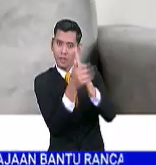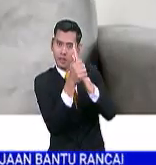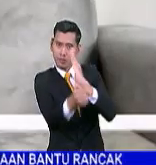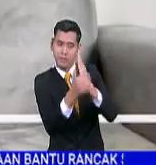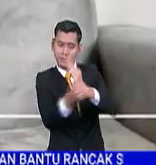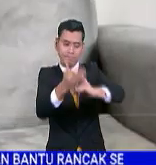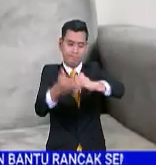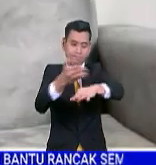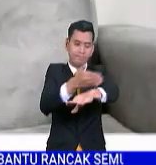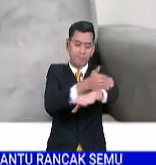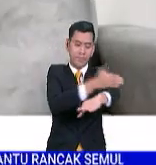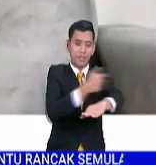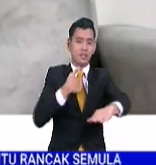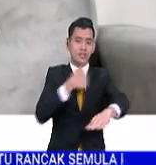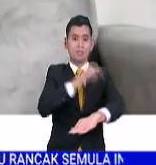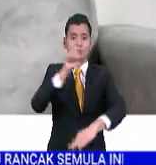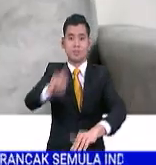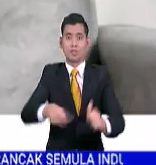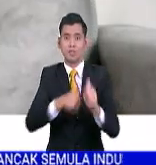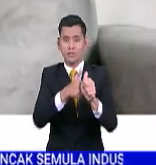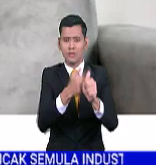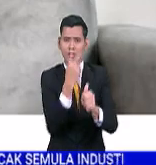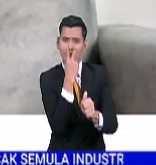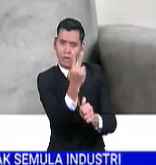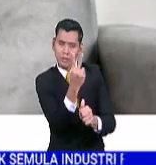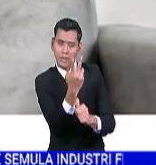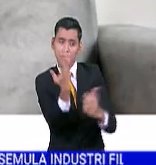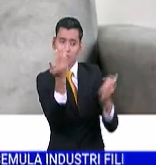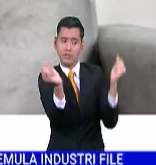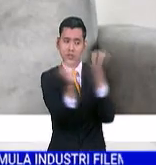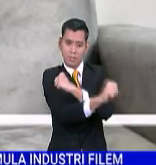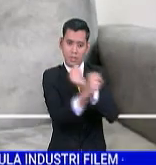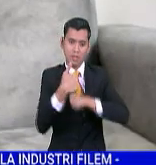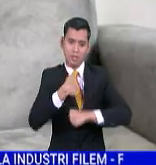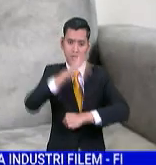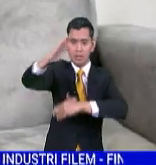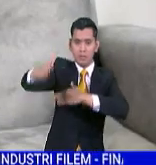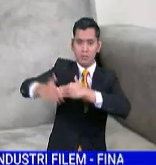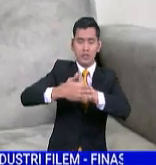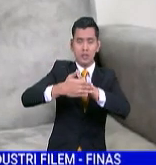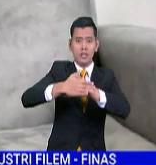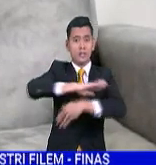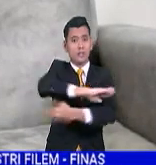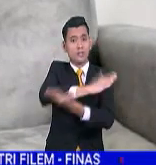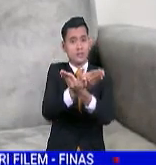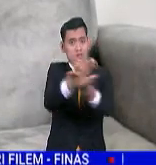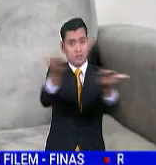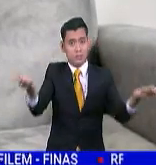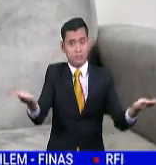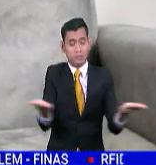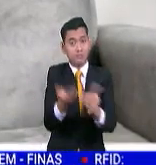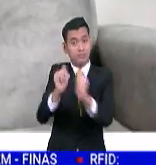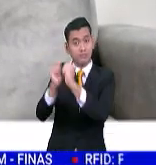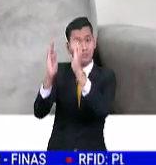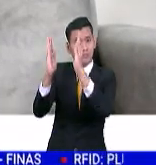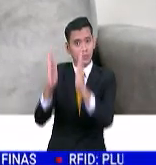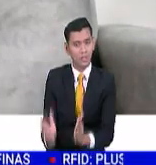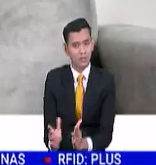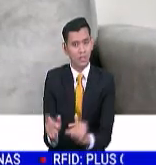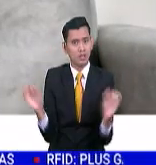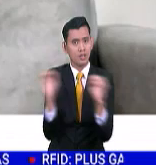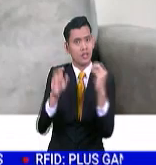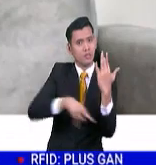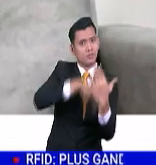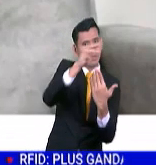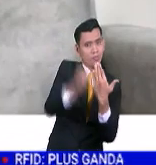Seharusnya kita mengambil ini satu pencabaran untuk kita berada kembali dalam skuad negara kepada atlet yang tidak berada dalam